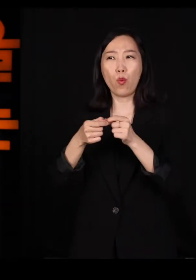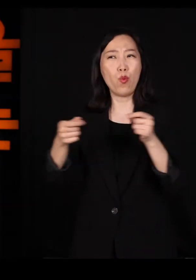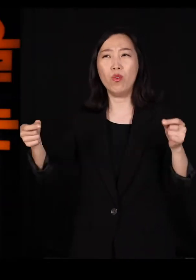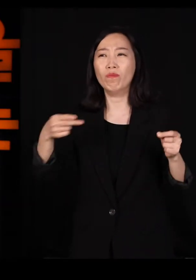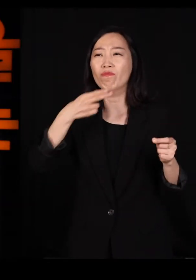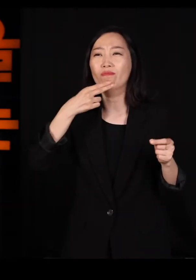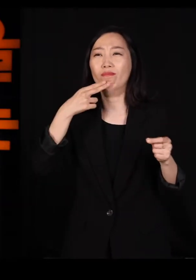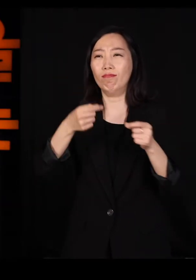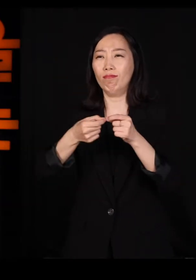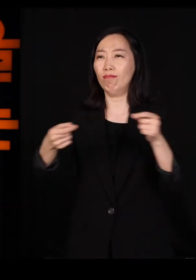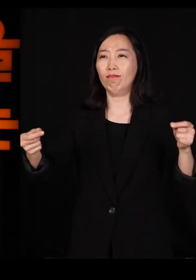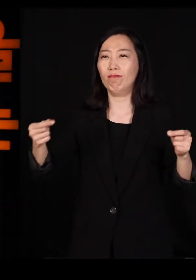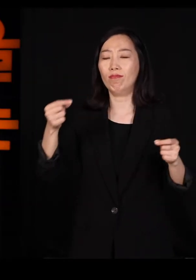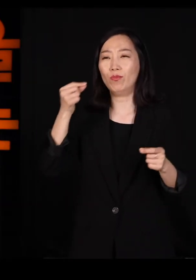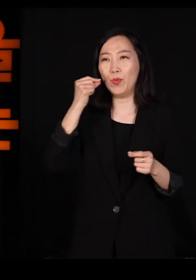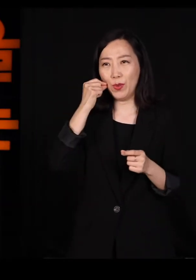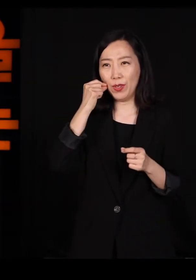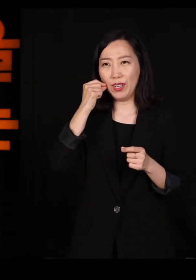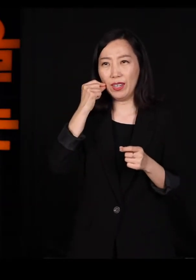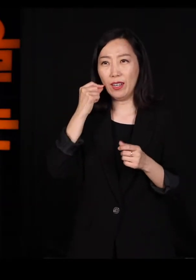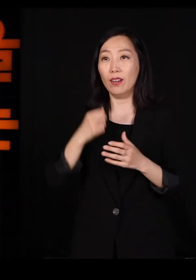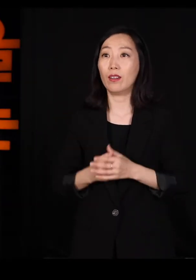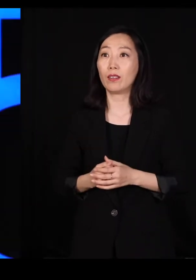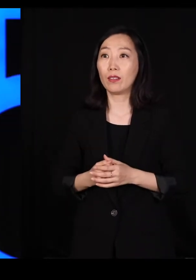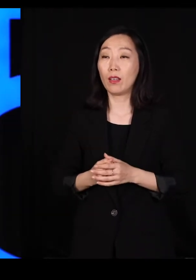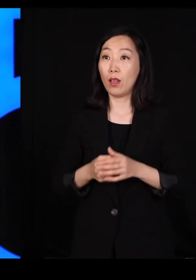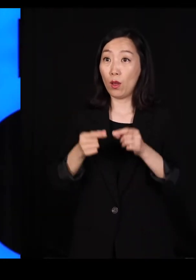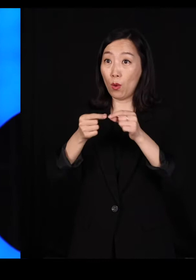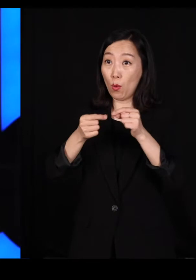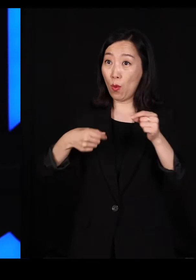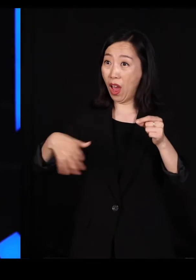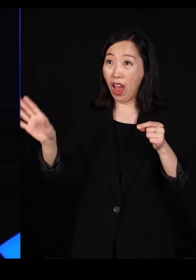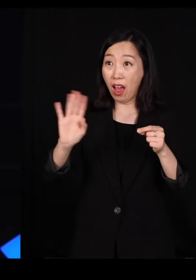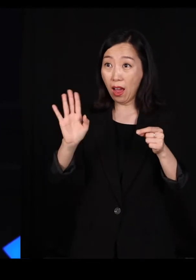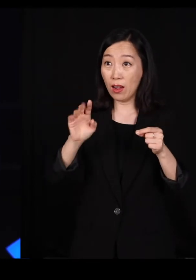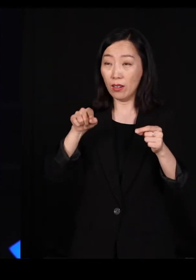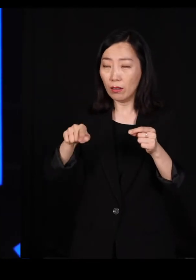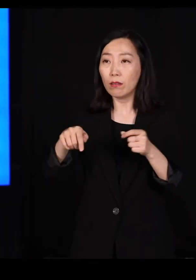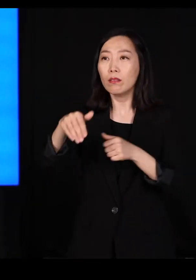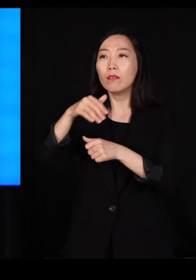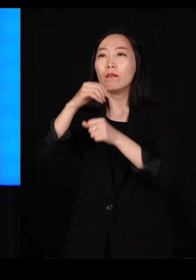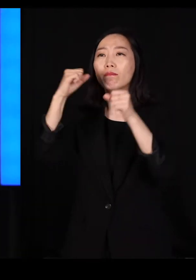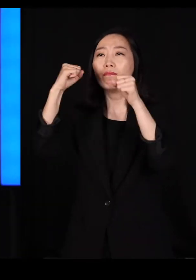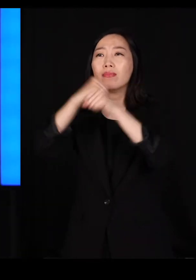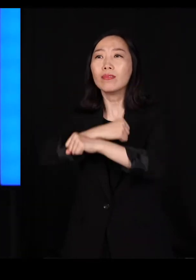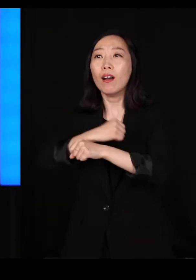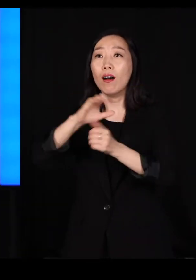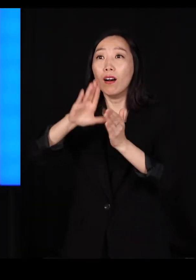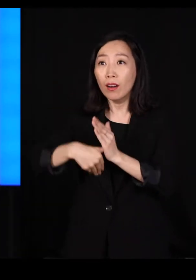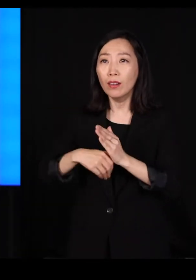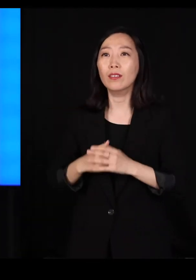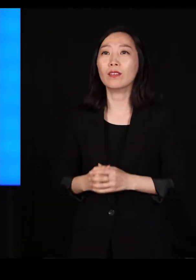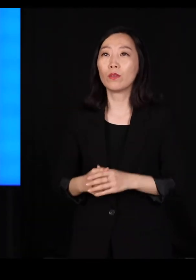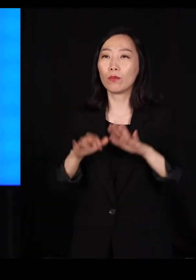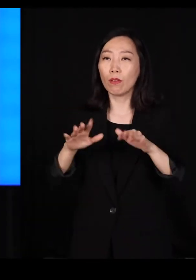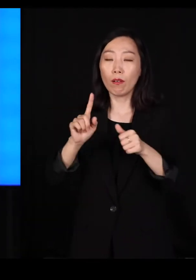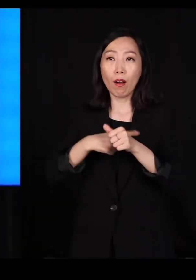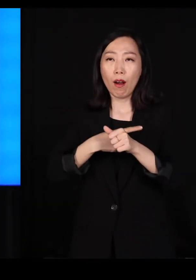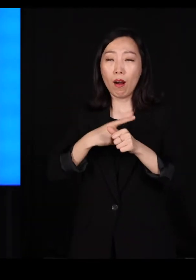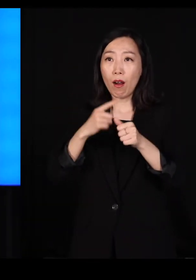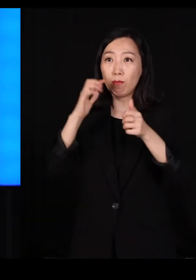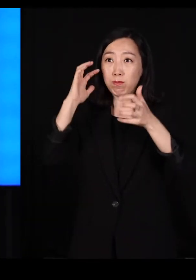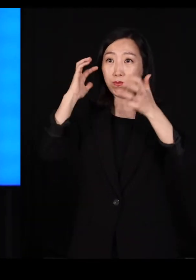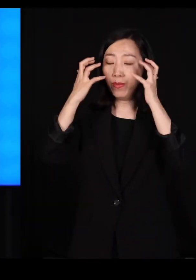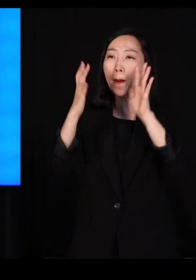그게 오래가지 못한다는 겁니다. 오래가지 못한 채로 그게 무너질 때 거기서 오는 우리의